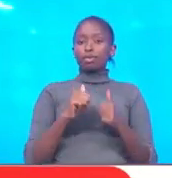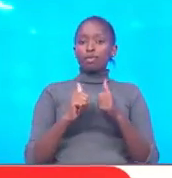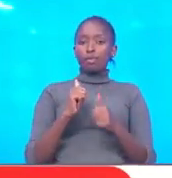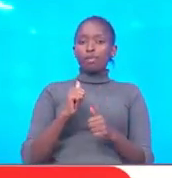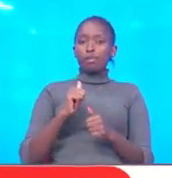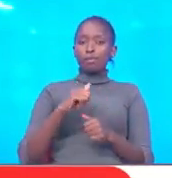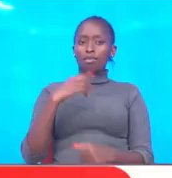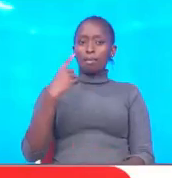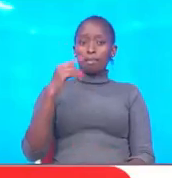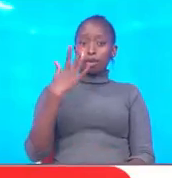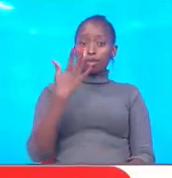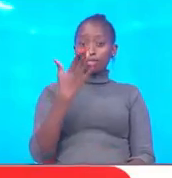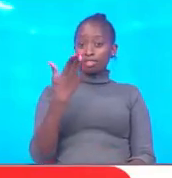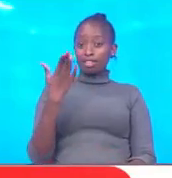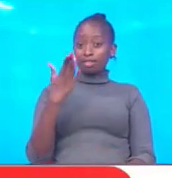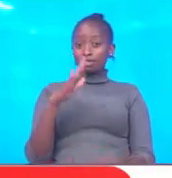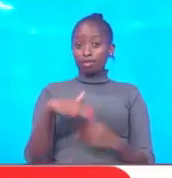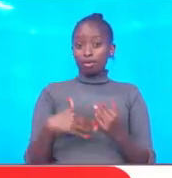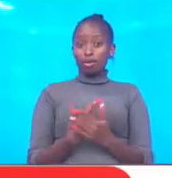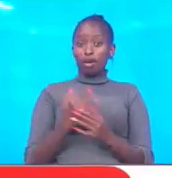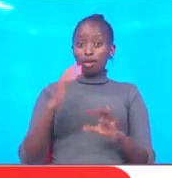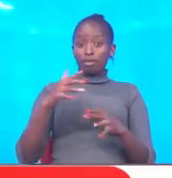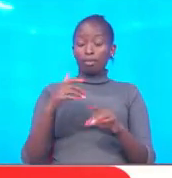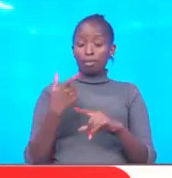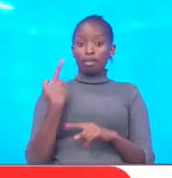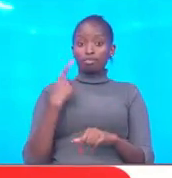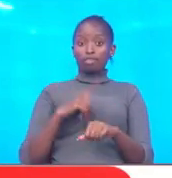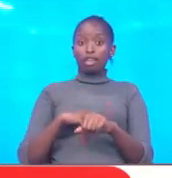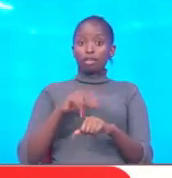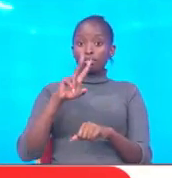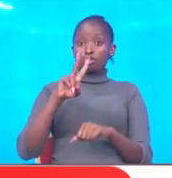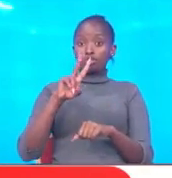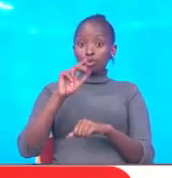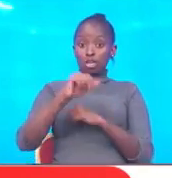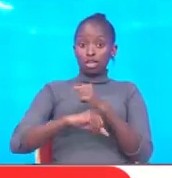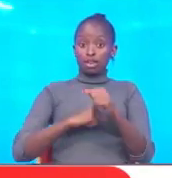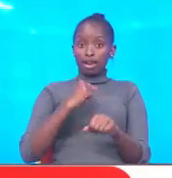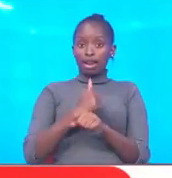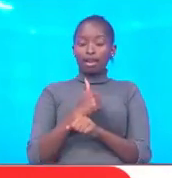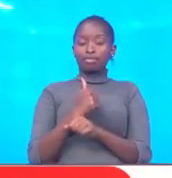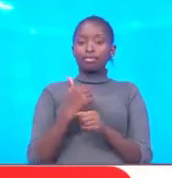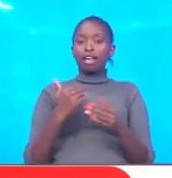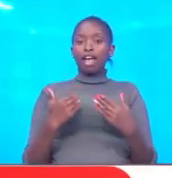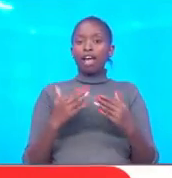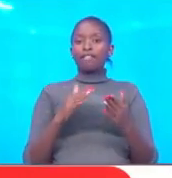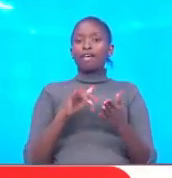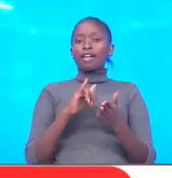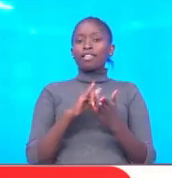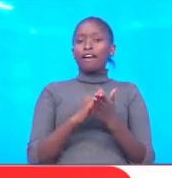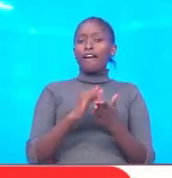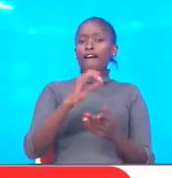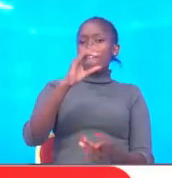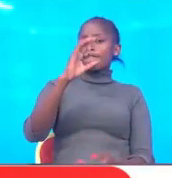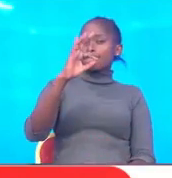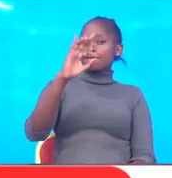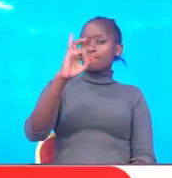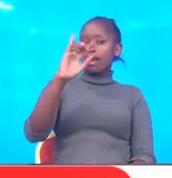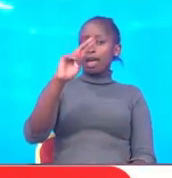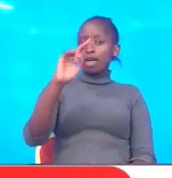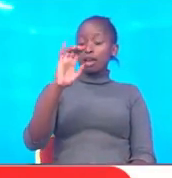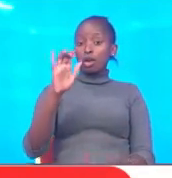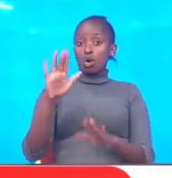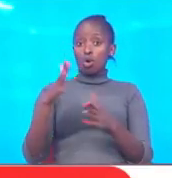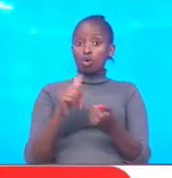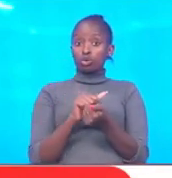kwa kifungo cha hadi miaka miwili au faini ya shilingi milioni 1 kwa kuuza au kubadilishana mbegu za